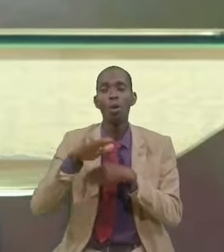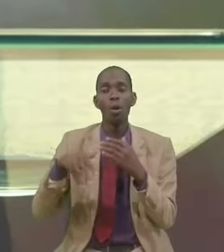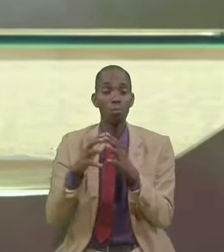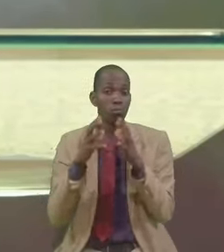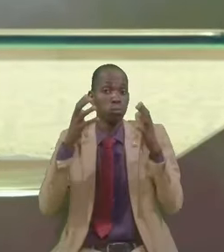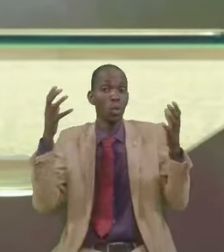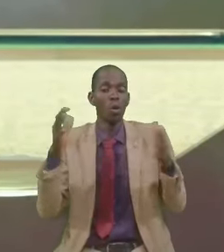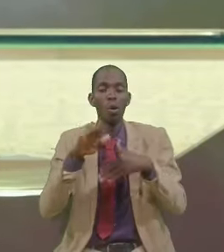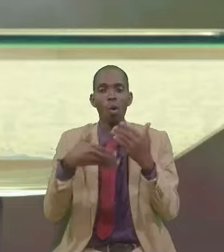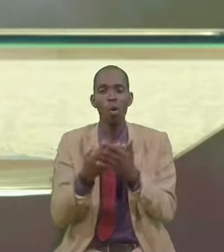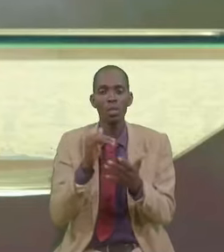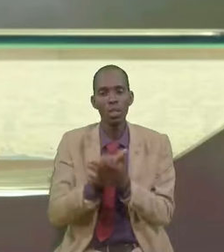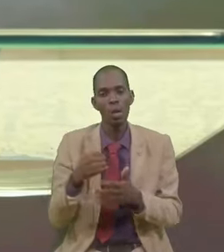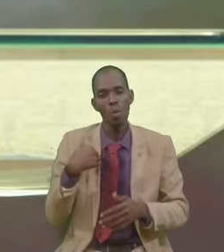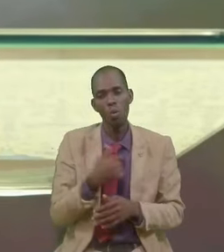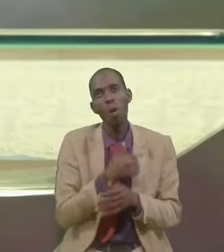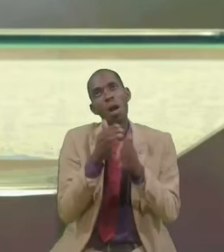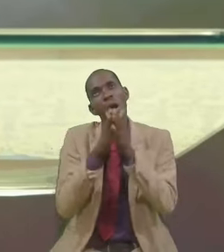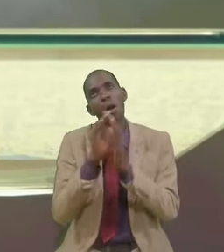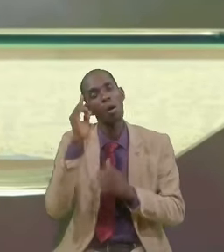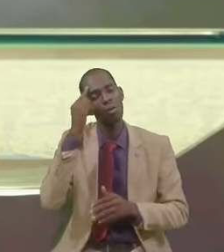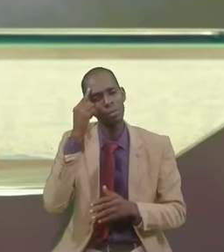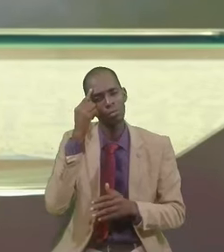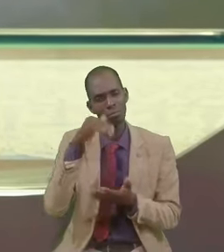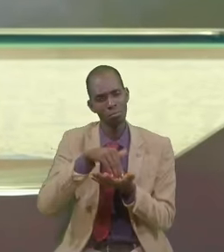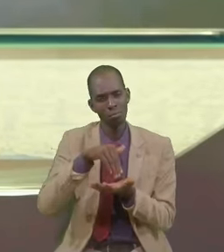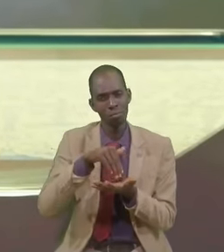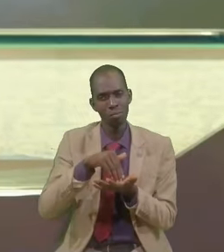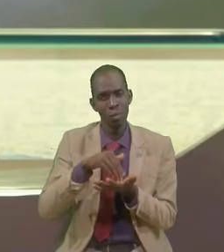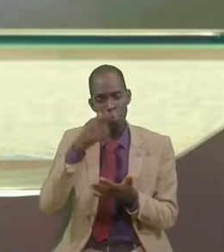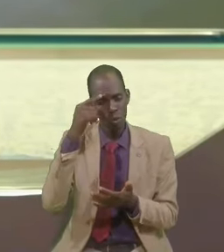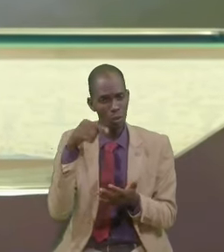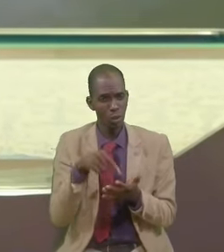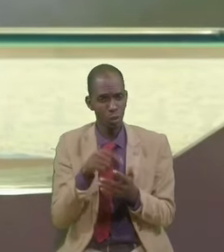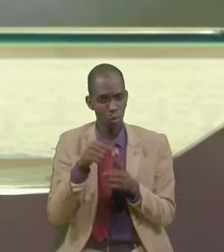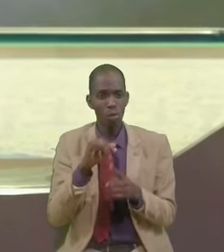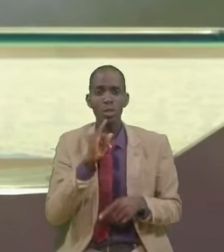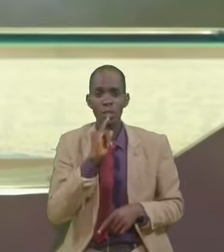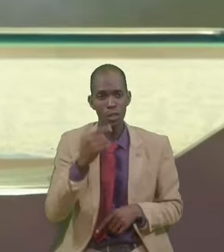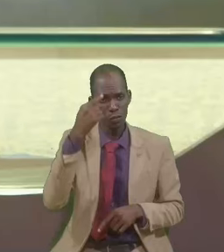infiniment au-delà de tout ce que nous demandons ou pensons. Ouais. Ceci-là, c'est pour moi. Hein.